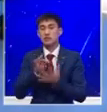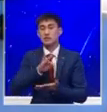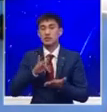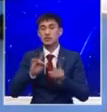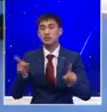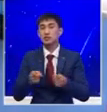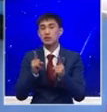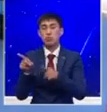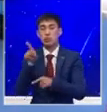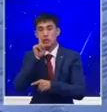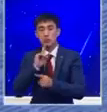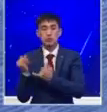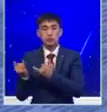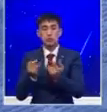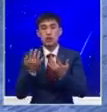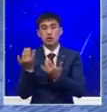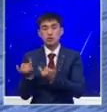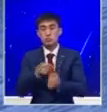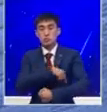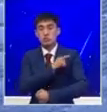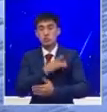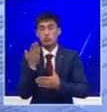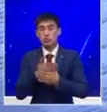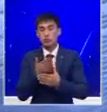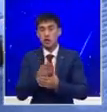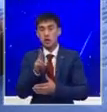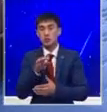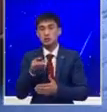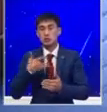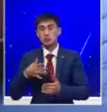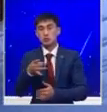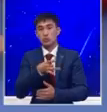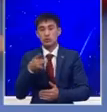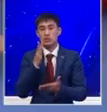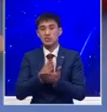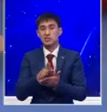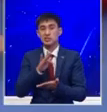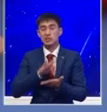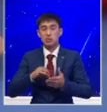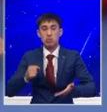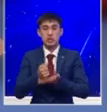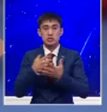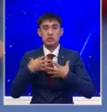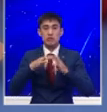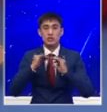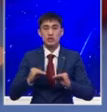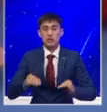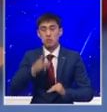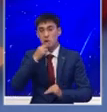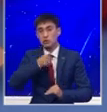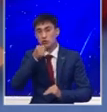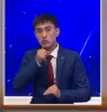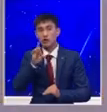для создания благоприятной среды и оказания медицинской помощи в карасайском жамбылского районах действуют центры поддержки здоровья детей и подростков